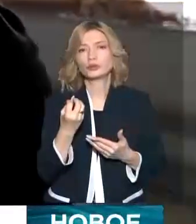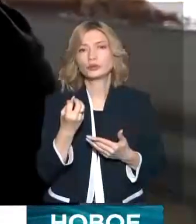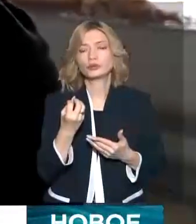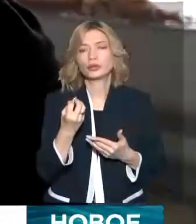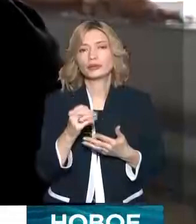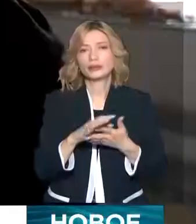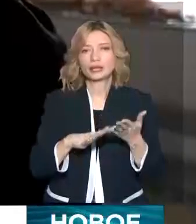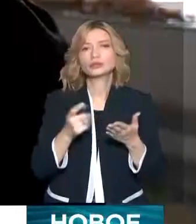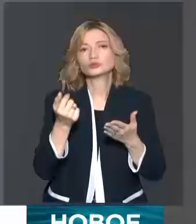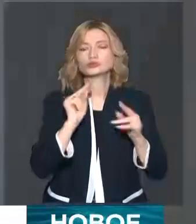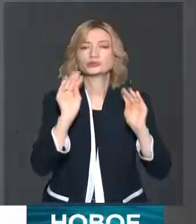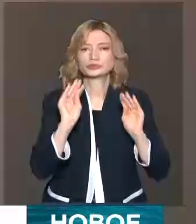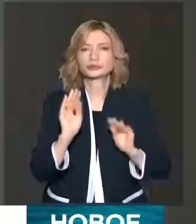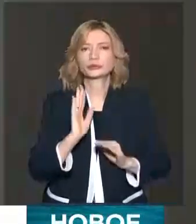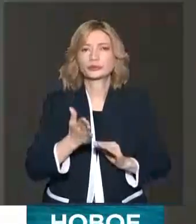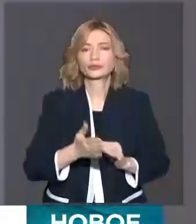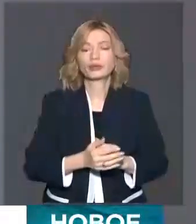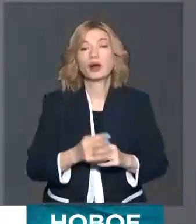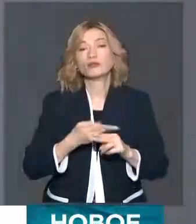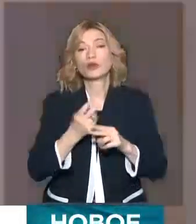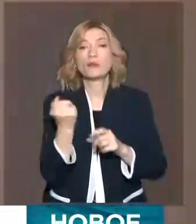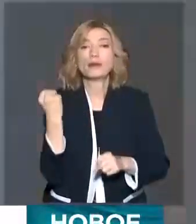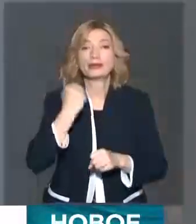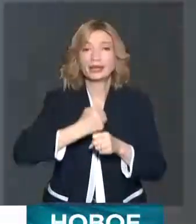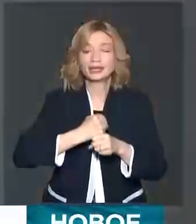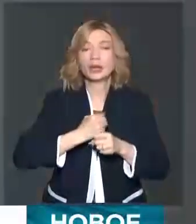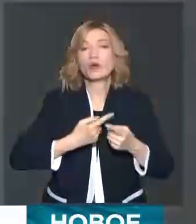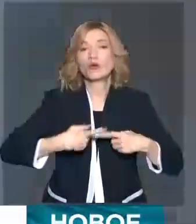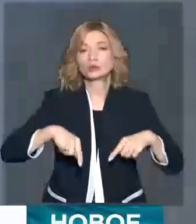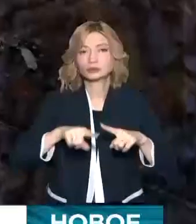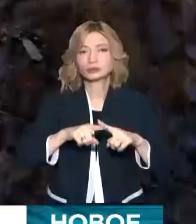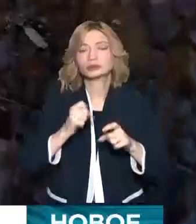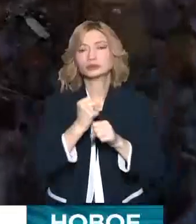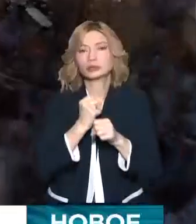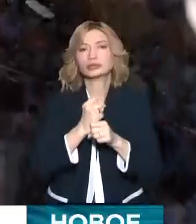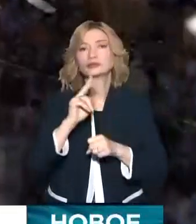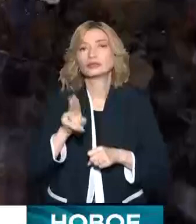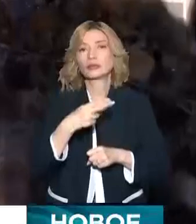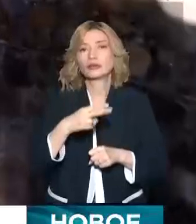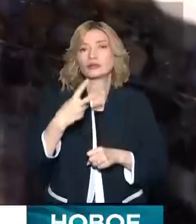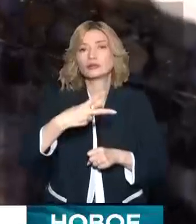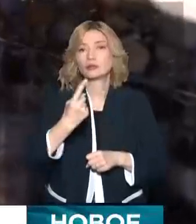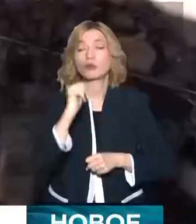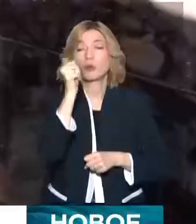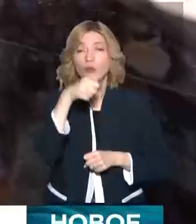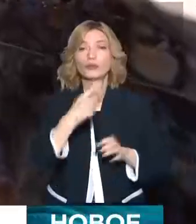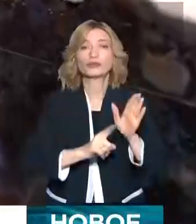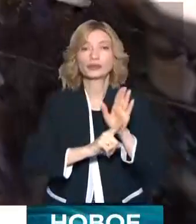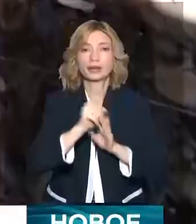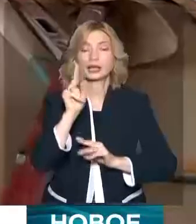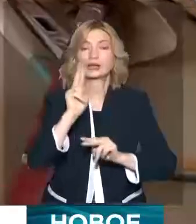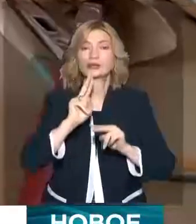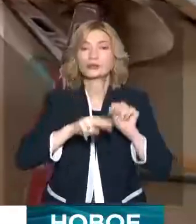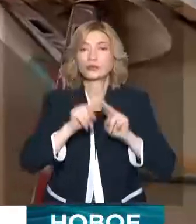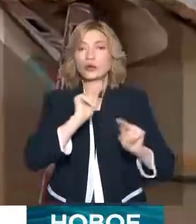основном идет сейчас монтаж. Подрядная организация приступила к реконструкции мечети в декабре 2021 года. Ежедневно